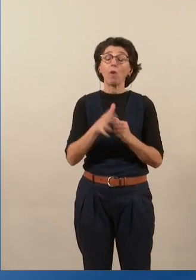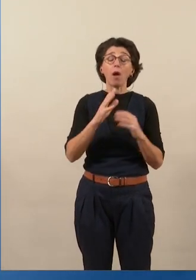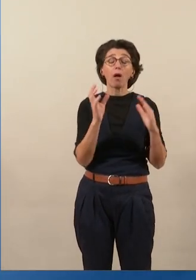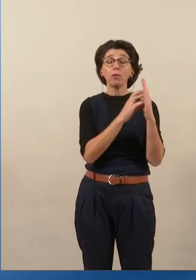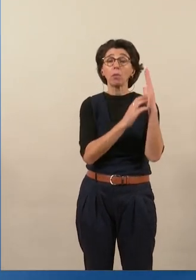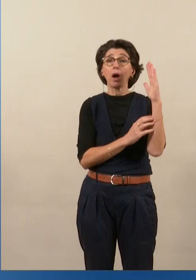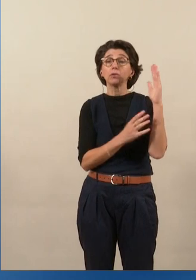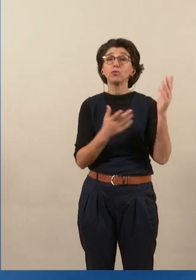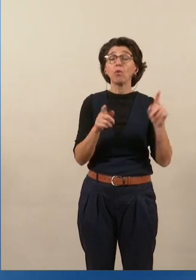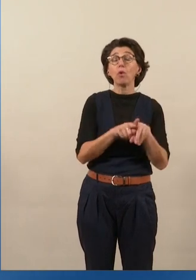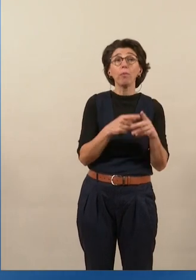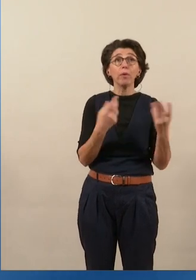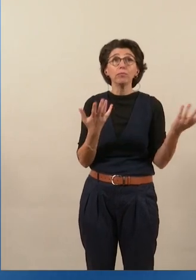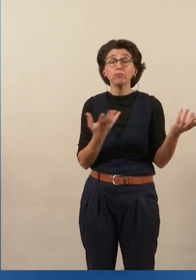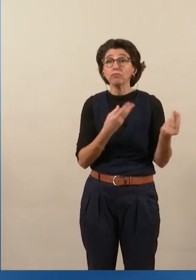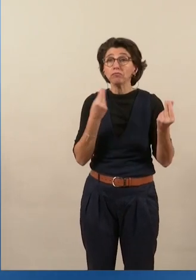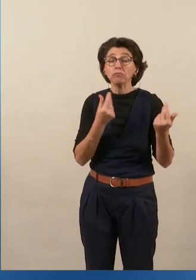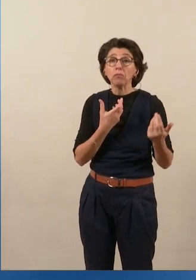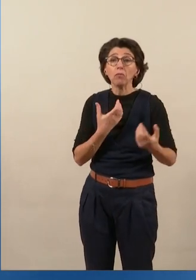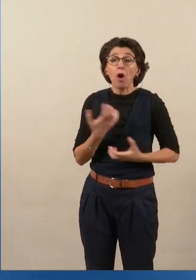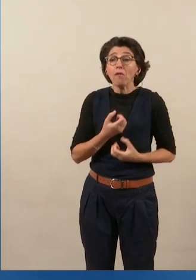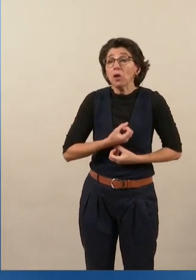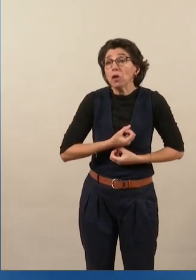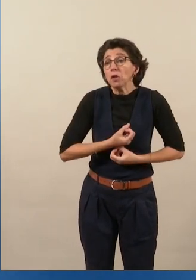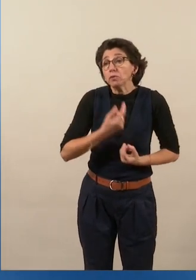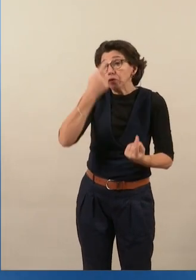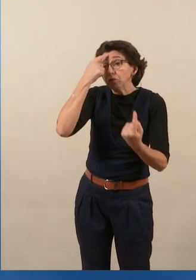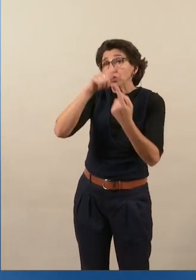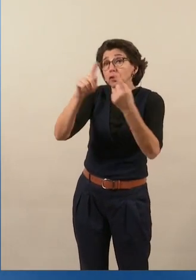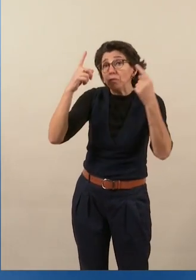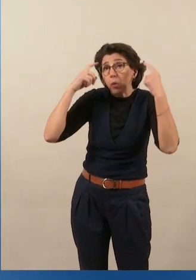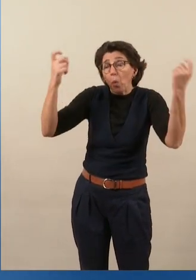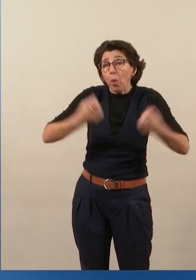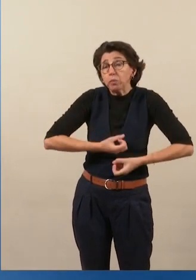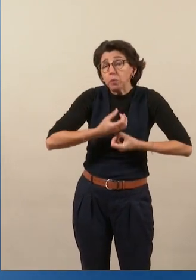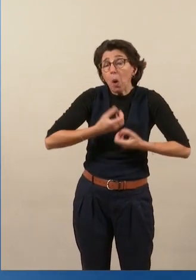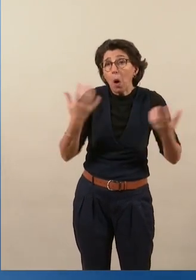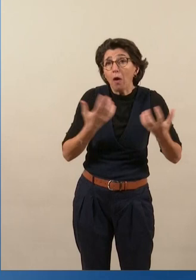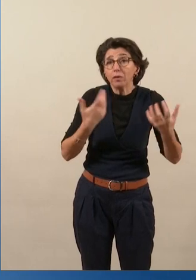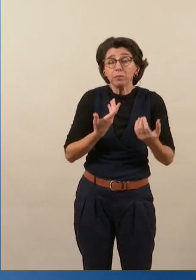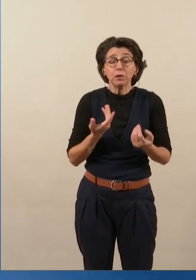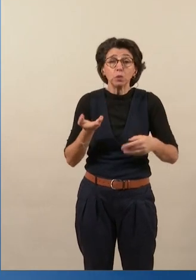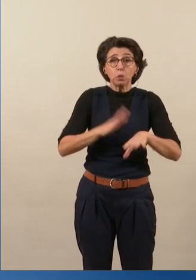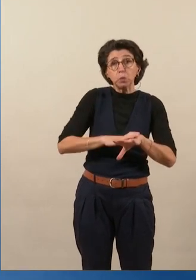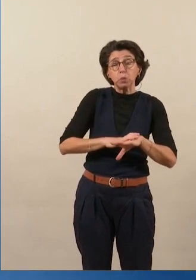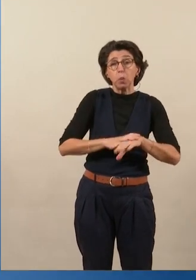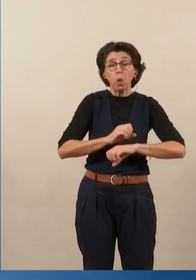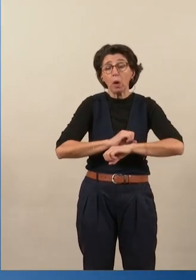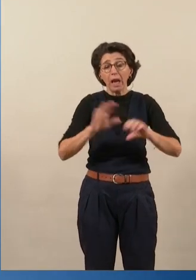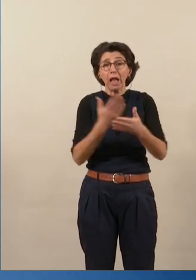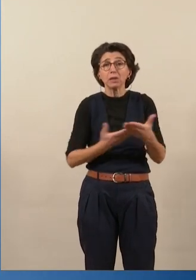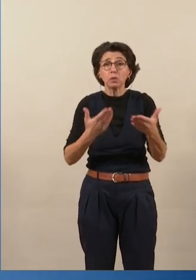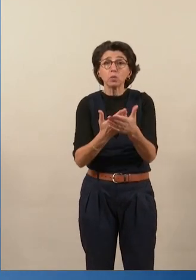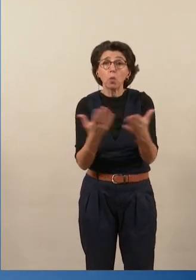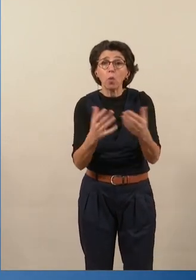d'intention alors qu'à l'évidence la situation financière catastrophique de la ville qui détermine tout euh